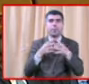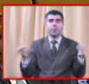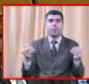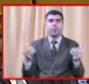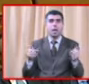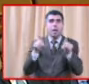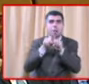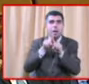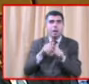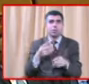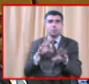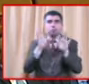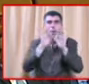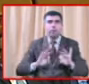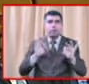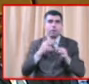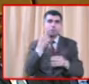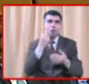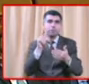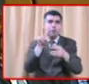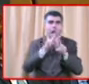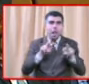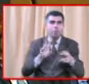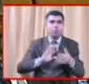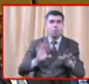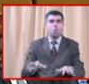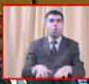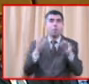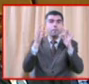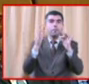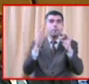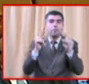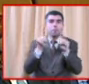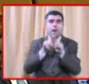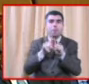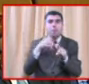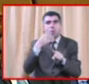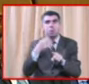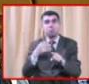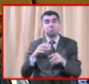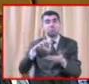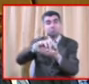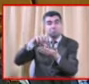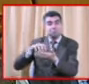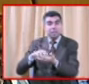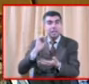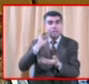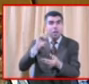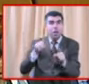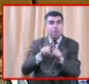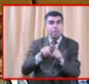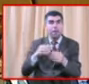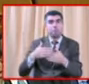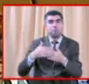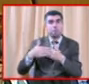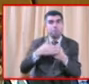البنية هشة. وأظن السيد الوزير هذه فك العزلة على هاد الناس، وربما الدراسات دارت فك العزلة على هاد